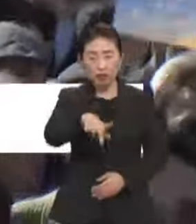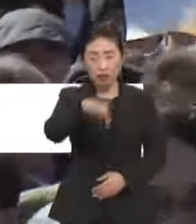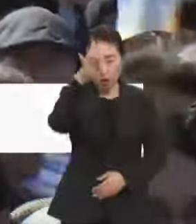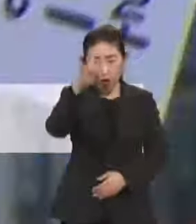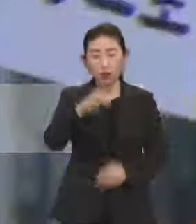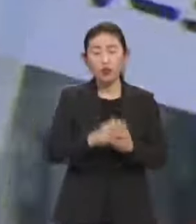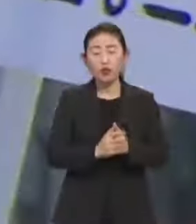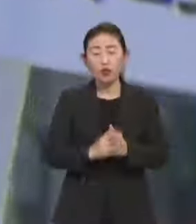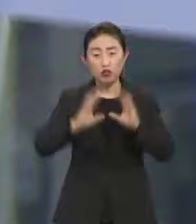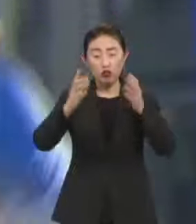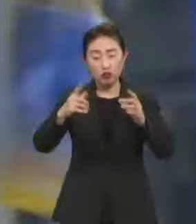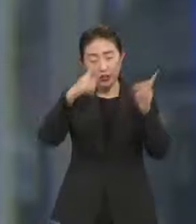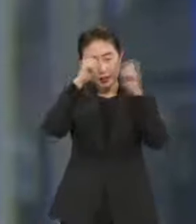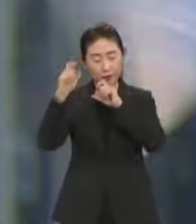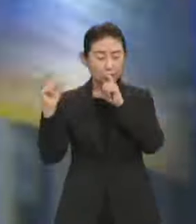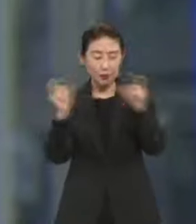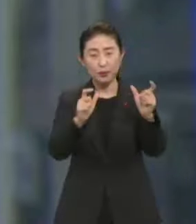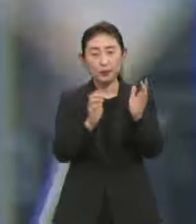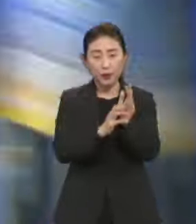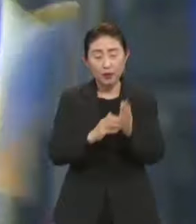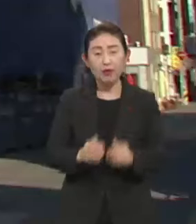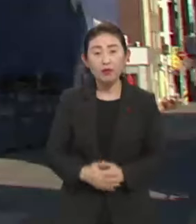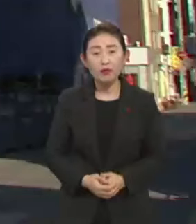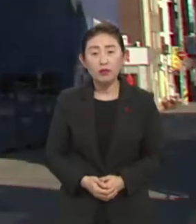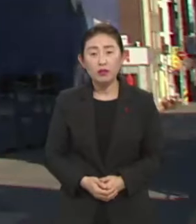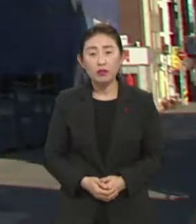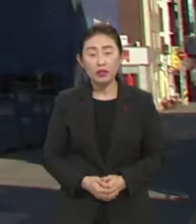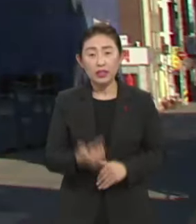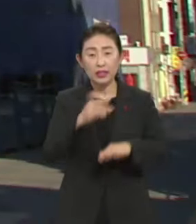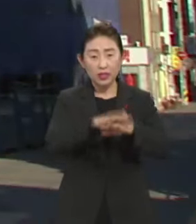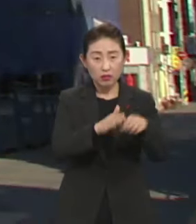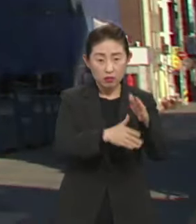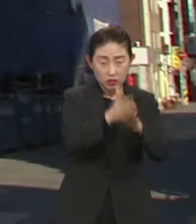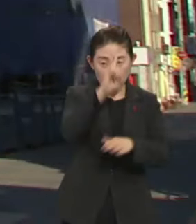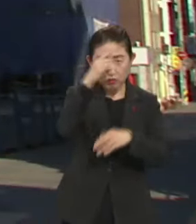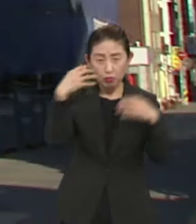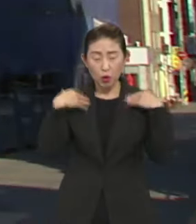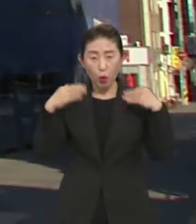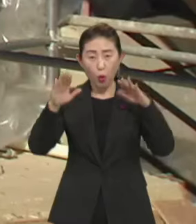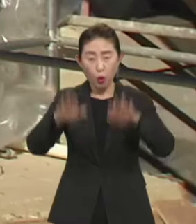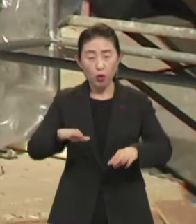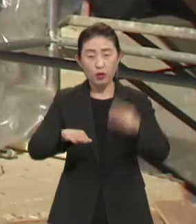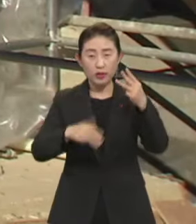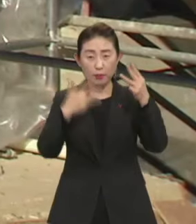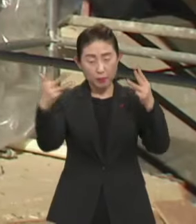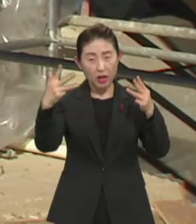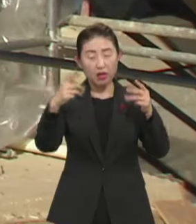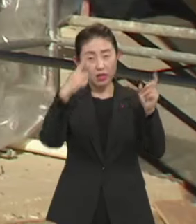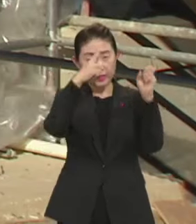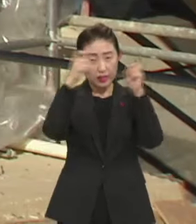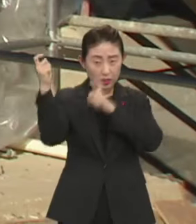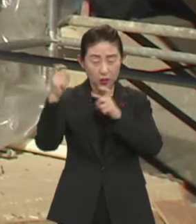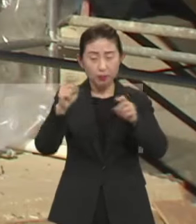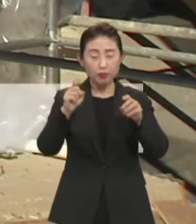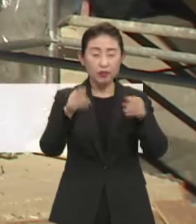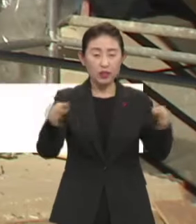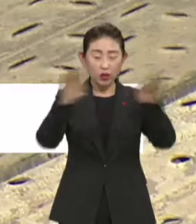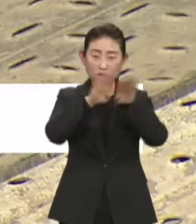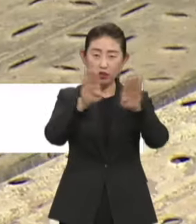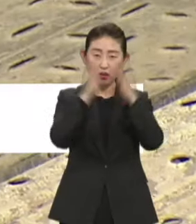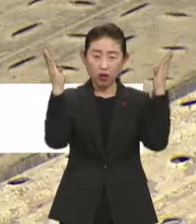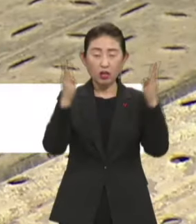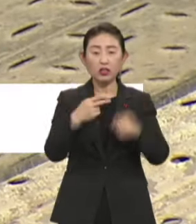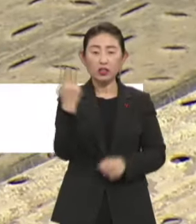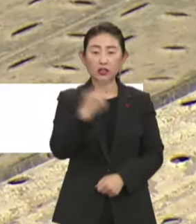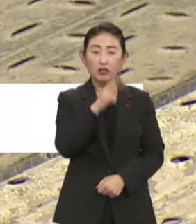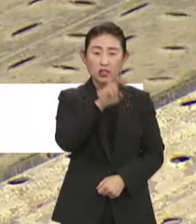최초이자 유일의 국가 기념일로 지정됐습니다. 대전시와 정부는 올해 38 민주의거 기념일 개관을 목표로